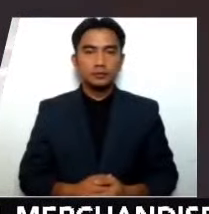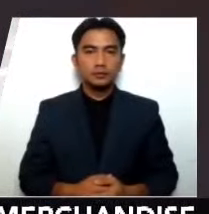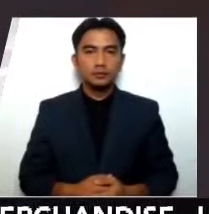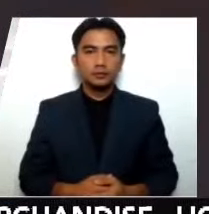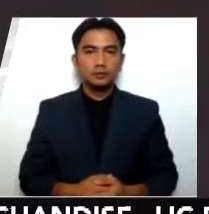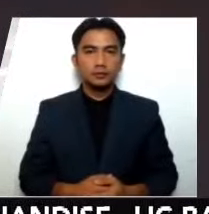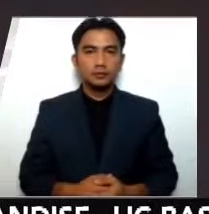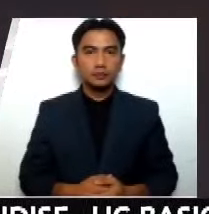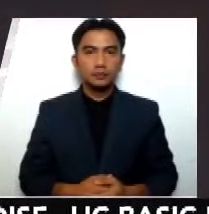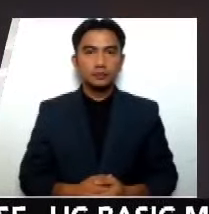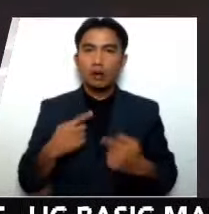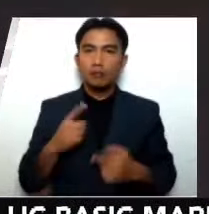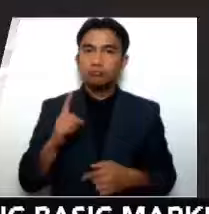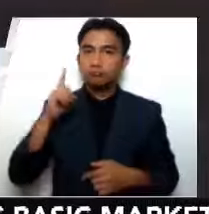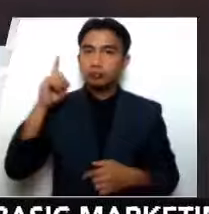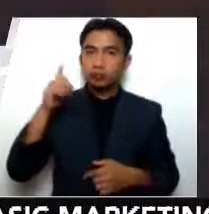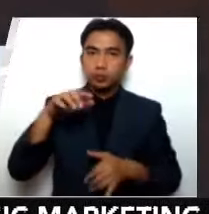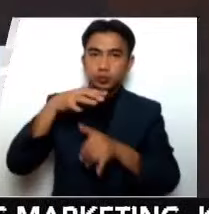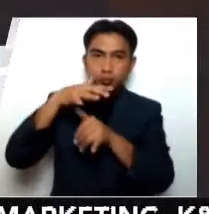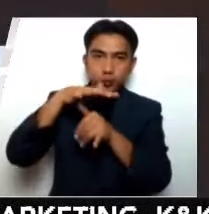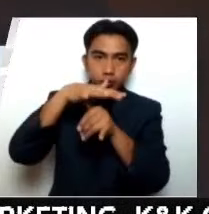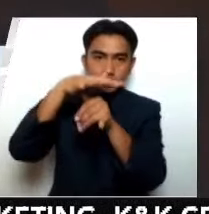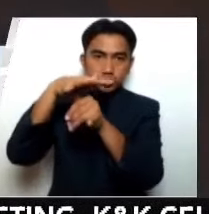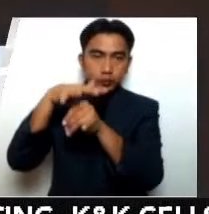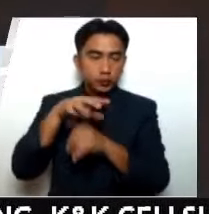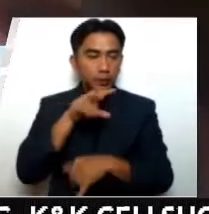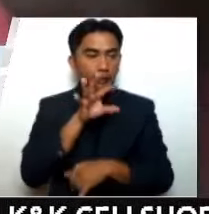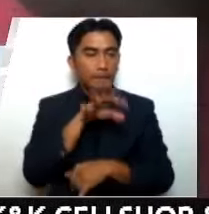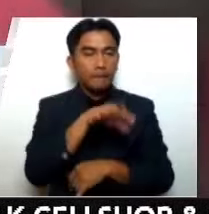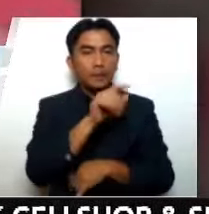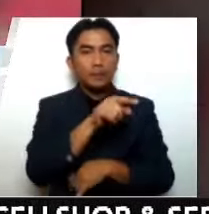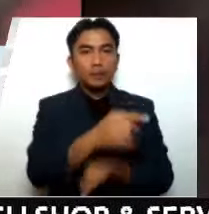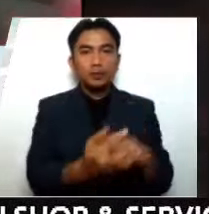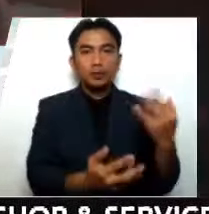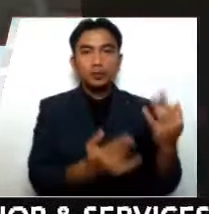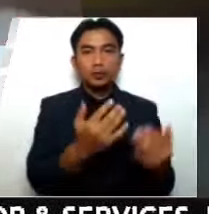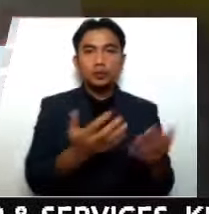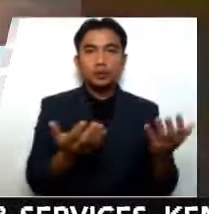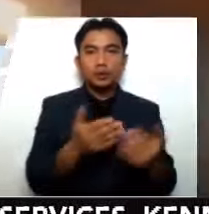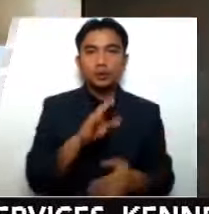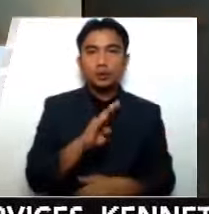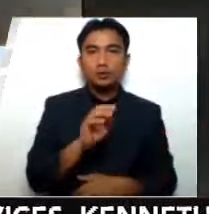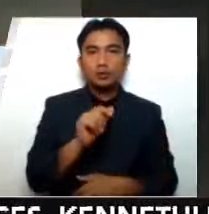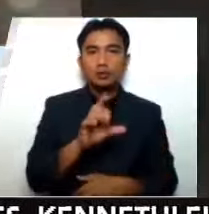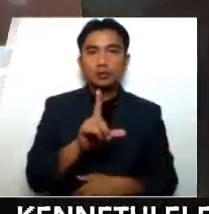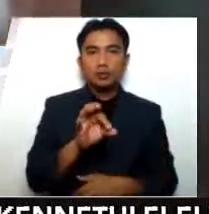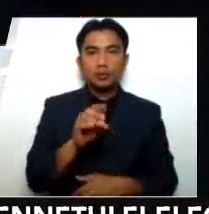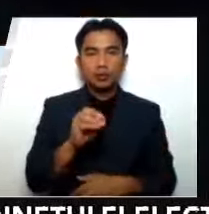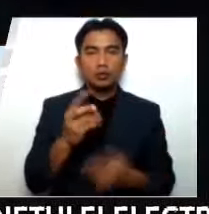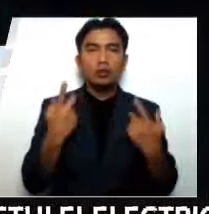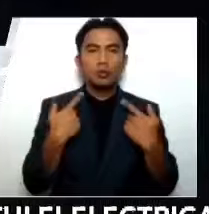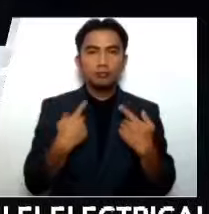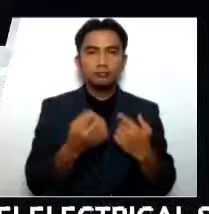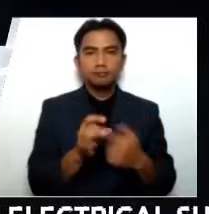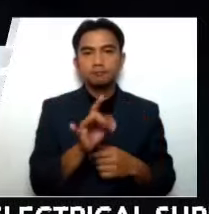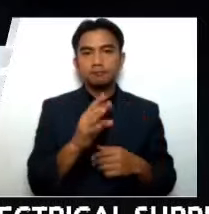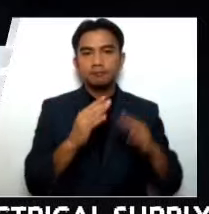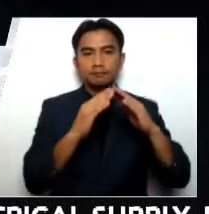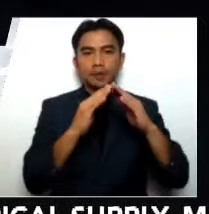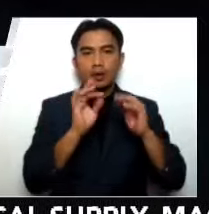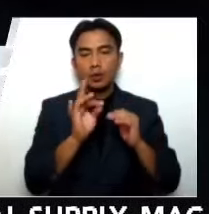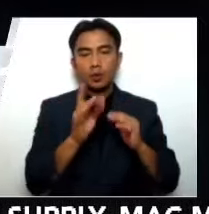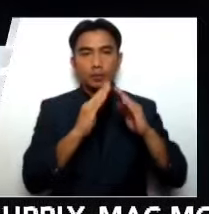Nakita sa drone video ang malaking sunog sa Bacolod City. Mahigit 80 bahay ang nasunog. Ayon sa Bureau of